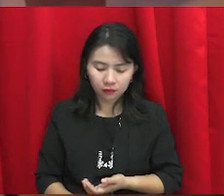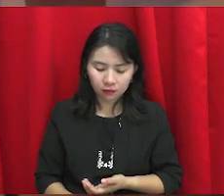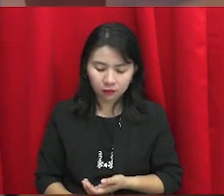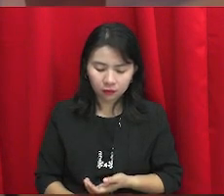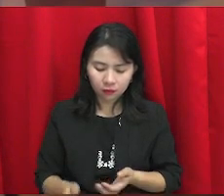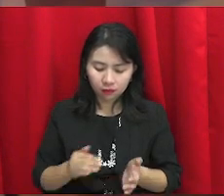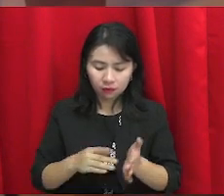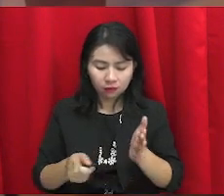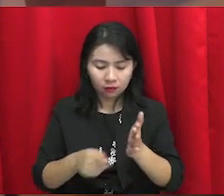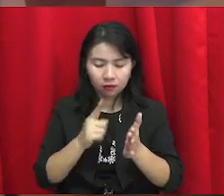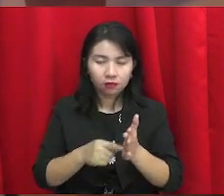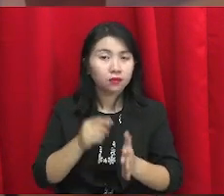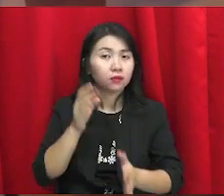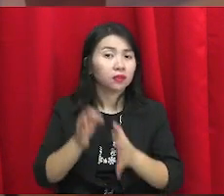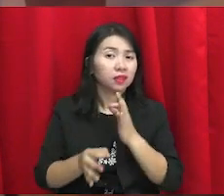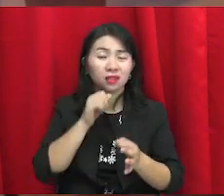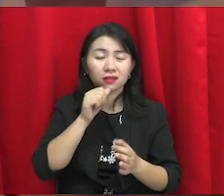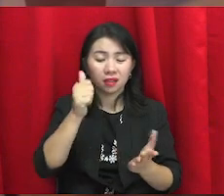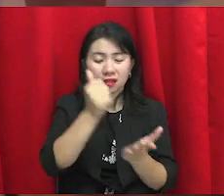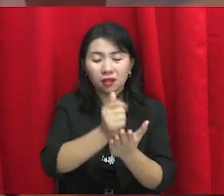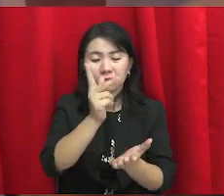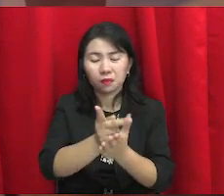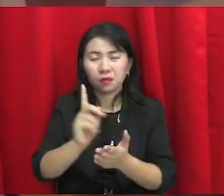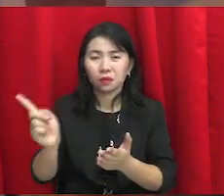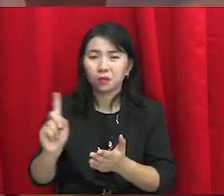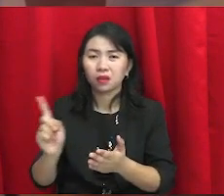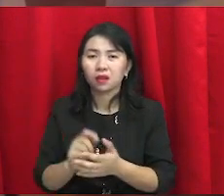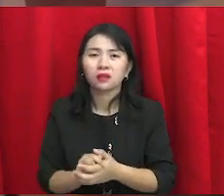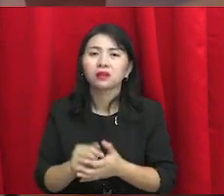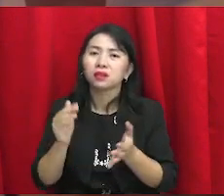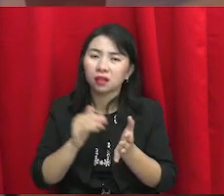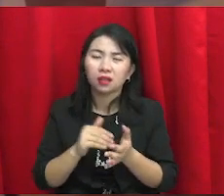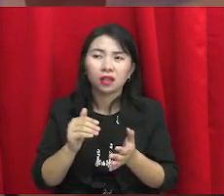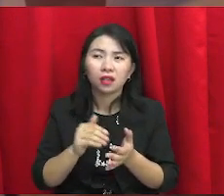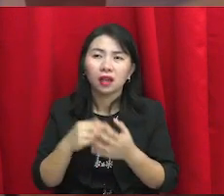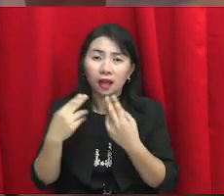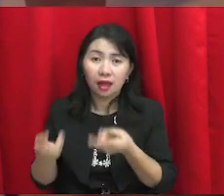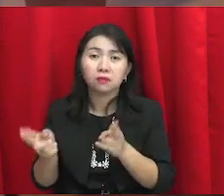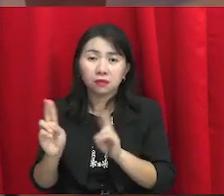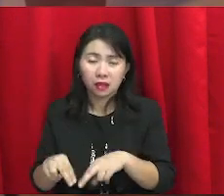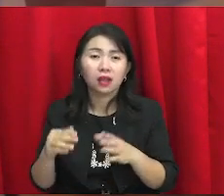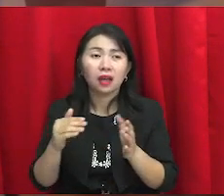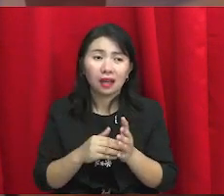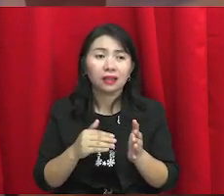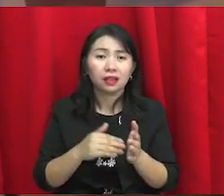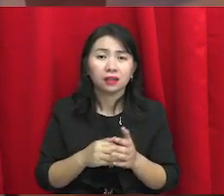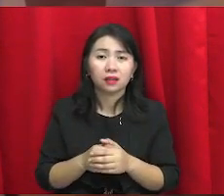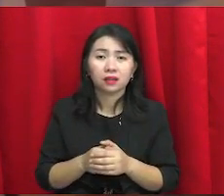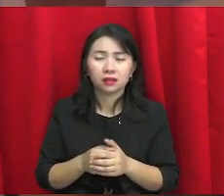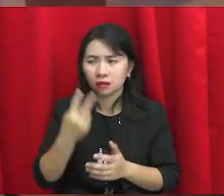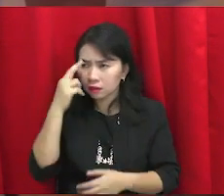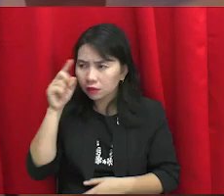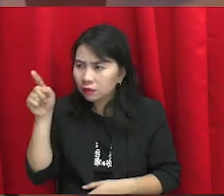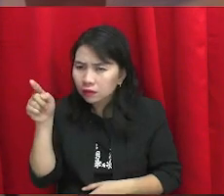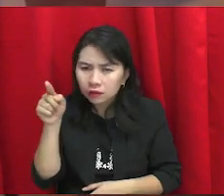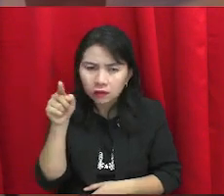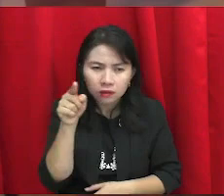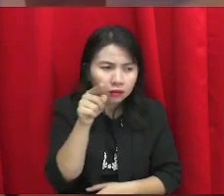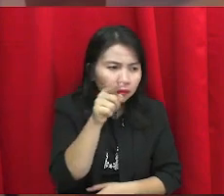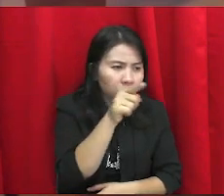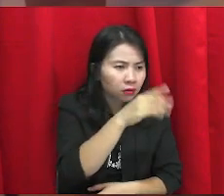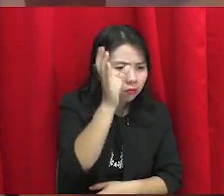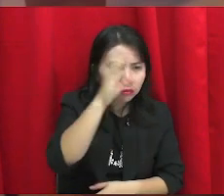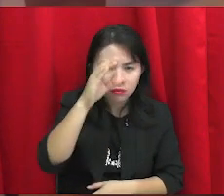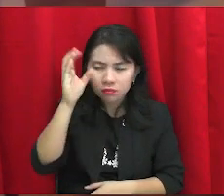minsan pagka hindi na-aprobahan yung gusto nila mangyari, maghahanap yan ng mga taong, o bakit si ano ganito, o bakit si ganito, ganyan.